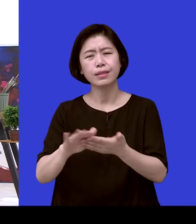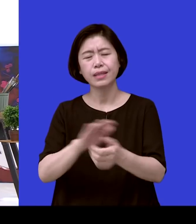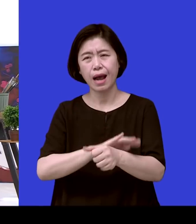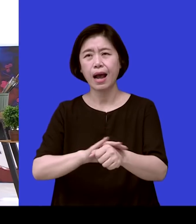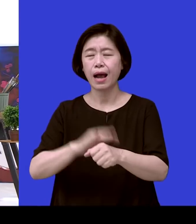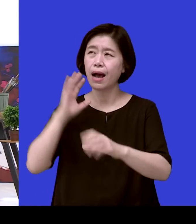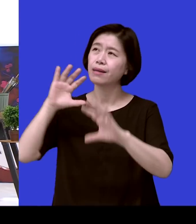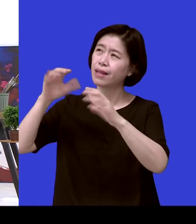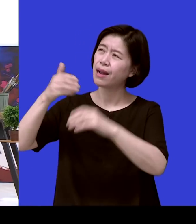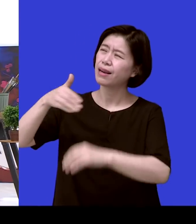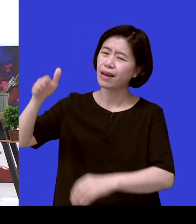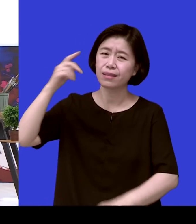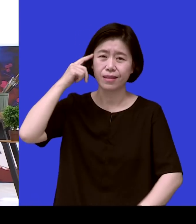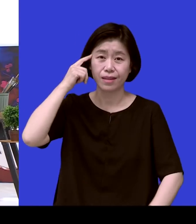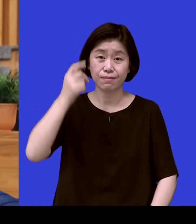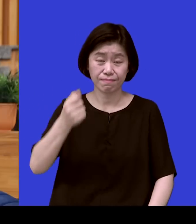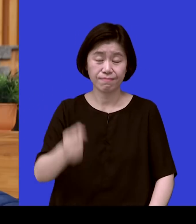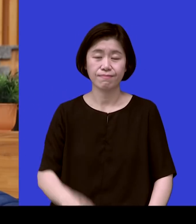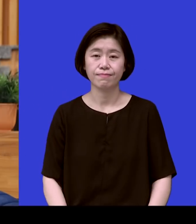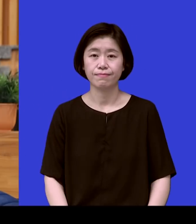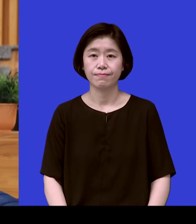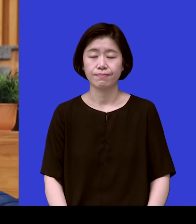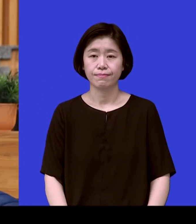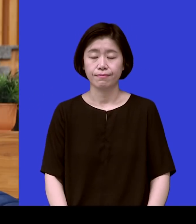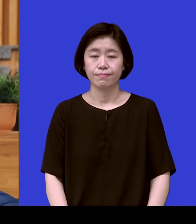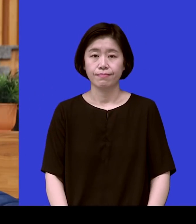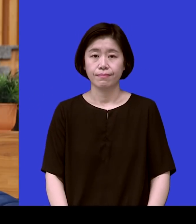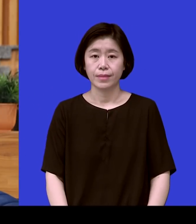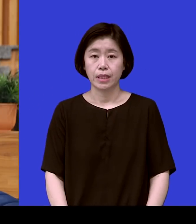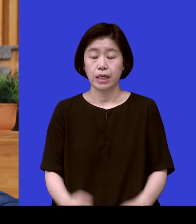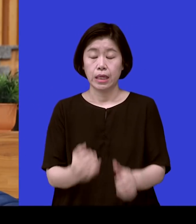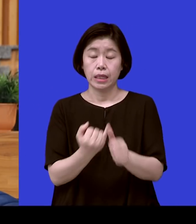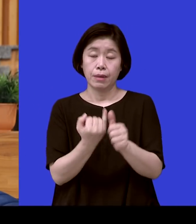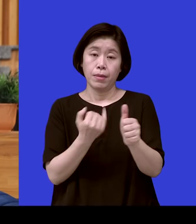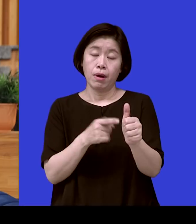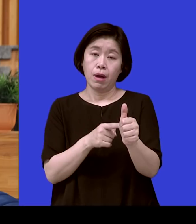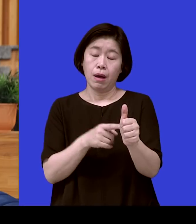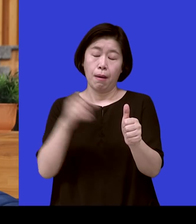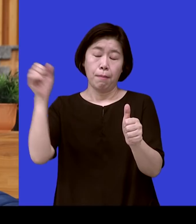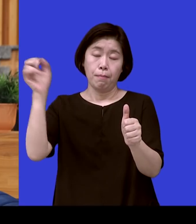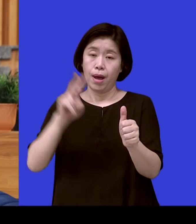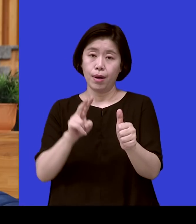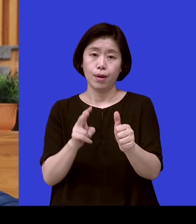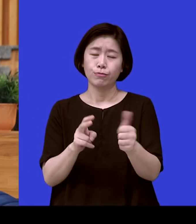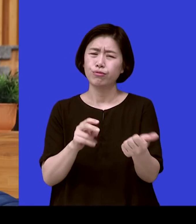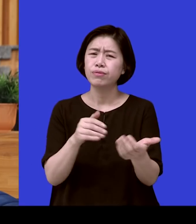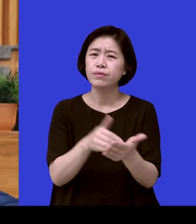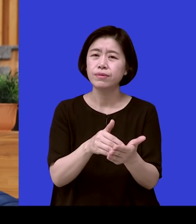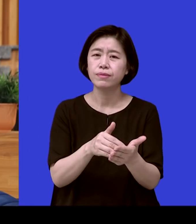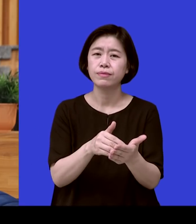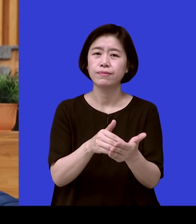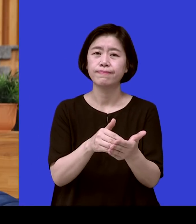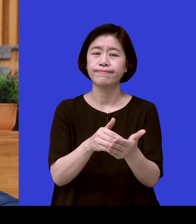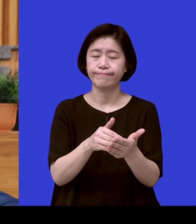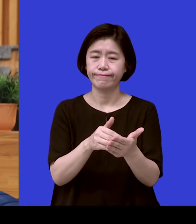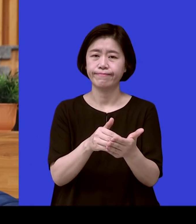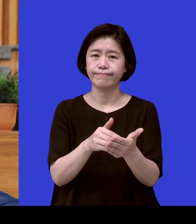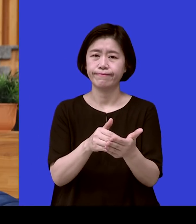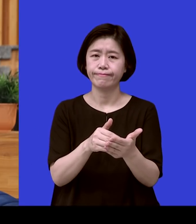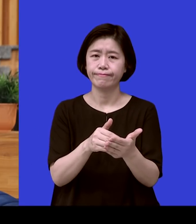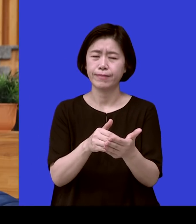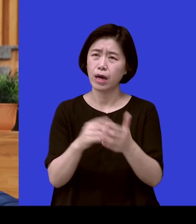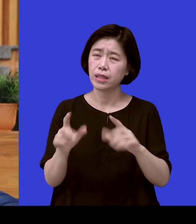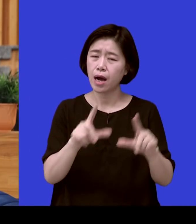이렇게 하루아침에 목사님 잃고 하루하루가 얼마나 힘드셨을까 싶어요. 그 아들을 보낸 상처가 아물기도